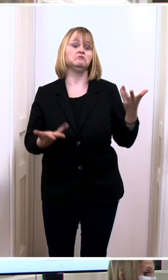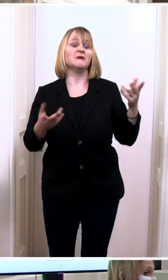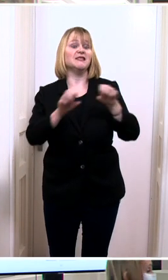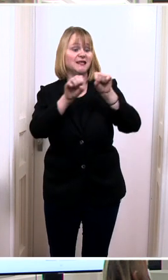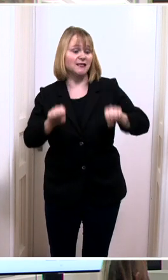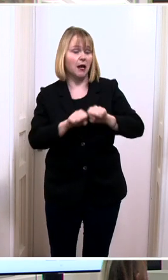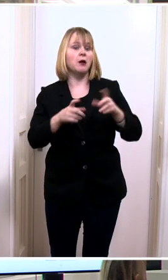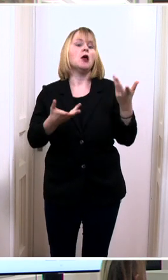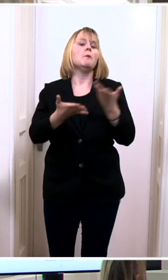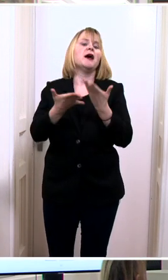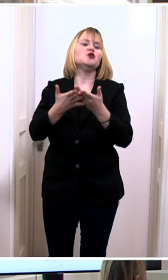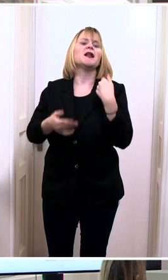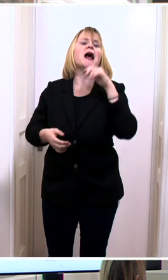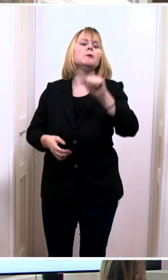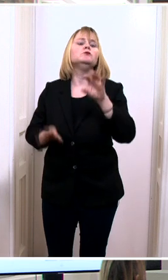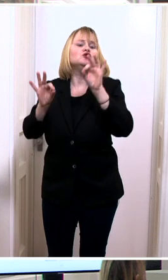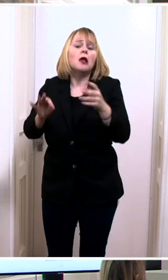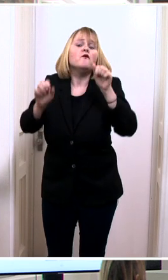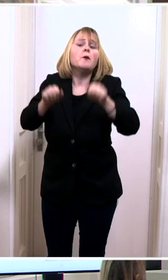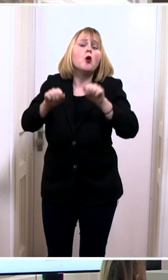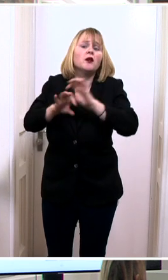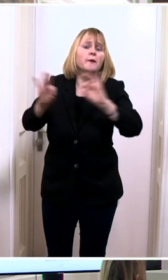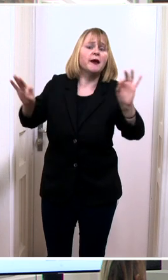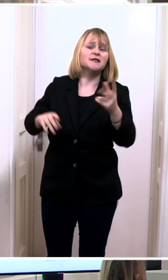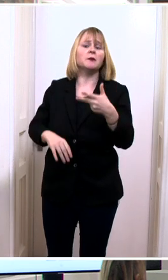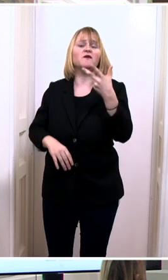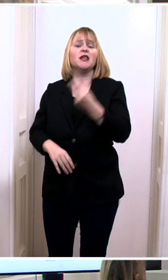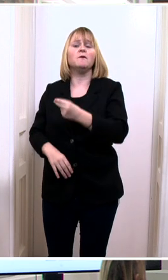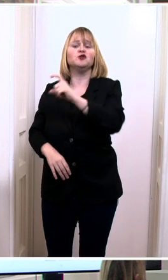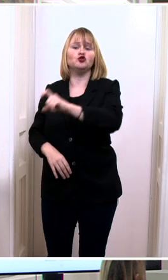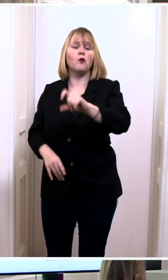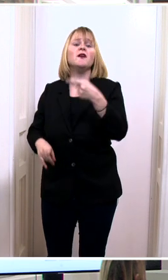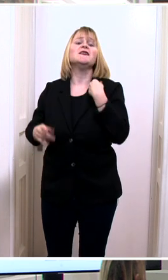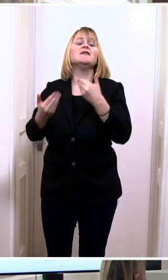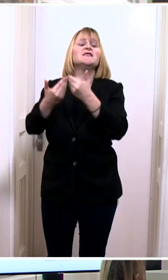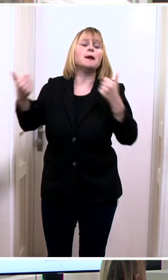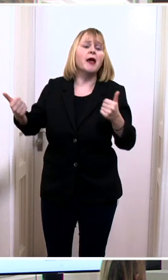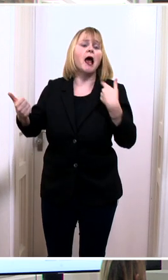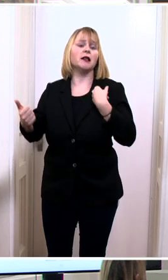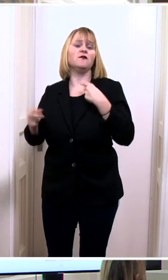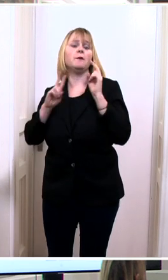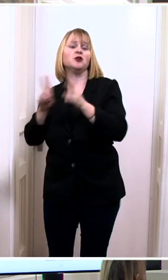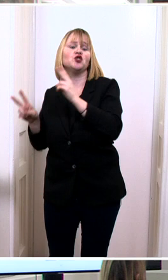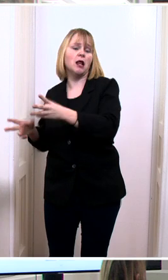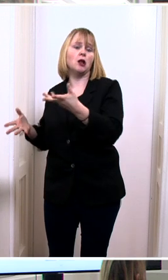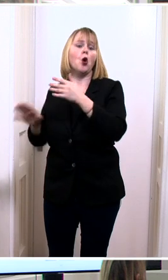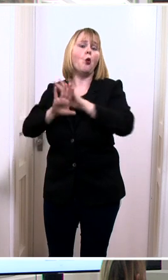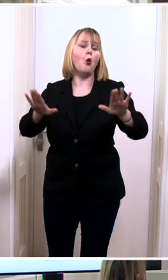Impfstoffe bestellt, Verhandlungen führt mit den Herstellern? Oder war das keine sinnvolle Variante? Also als